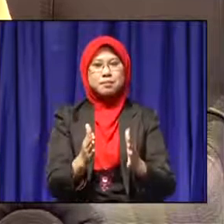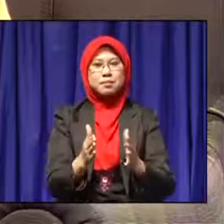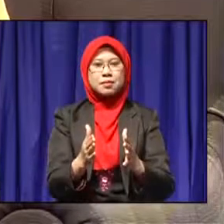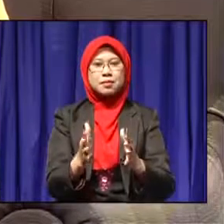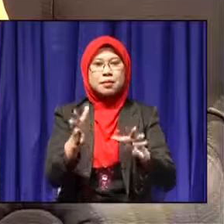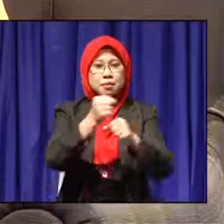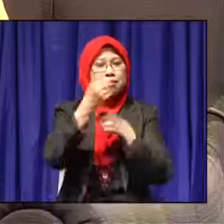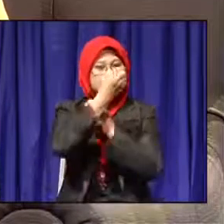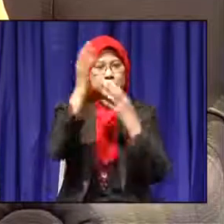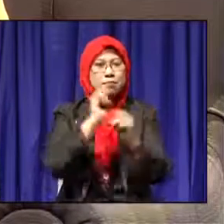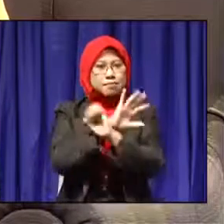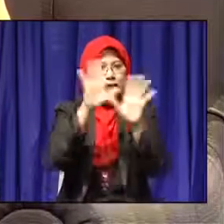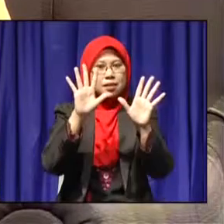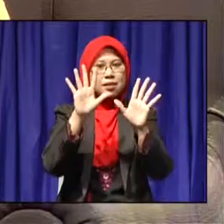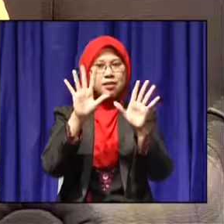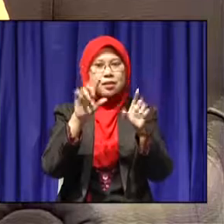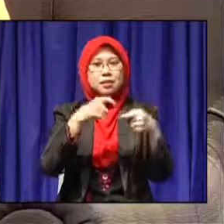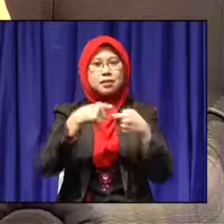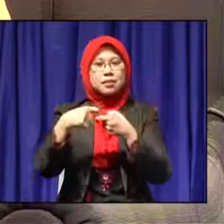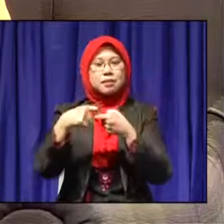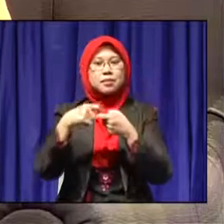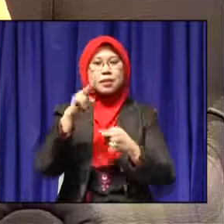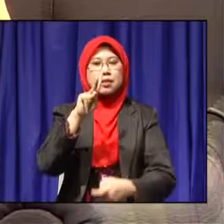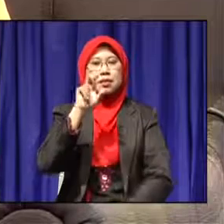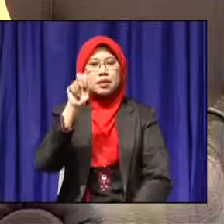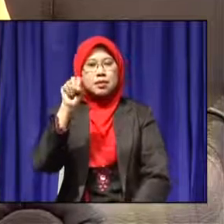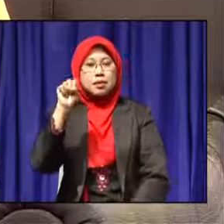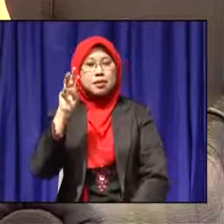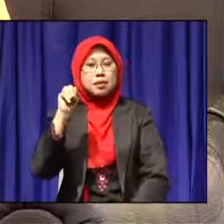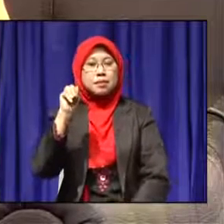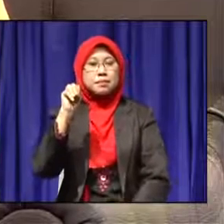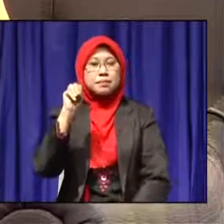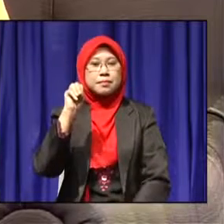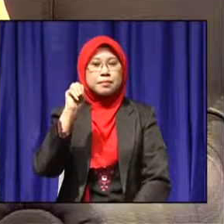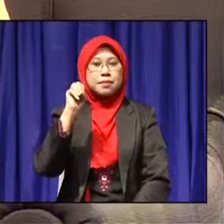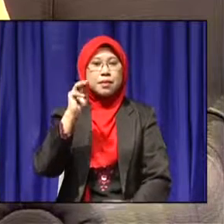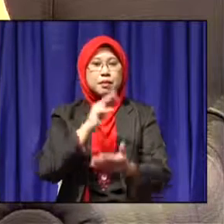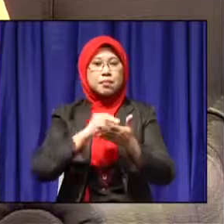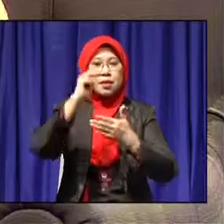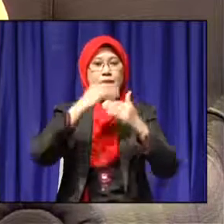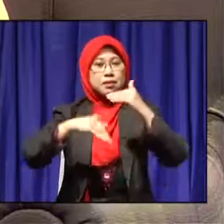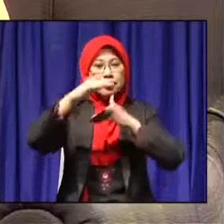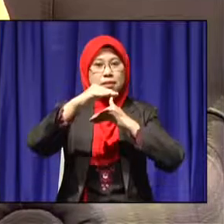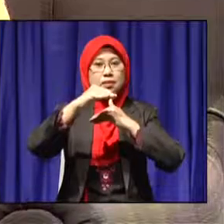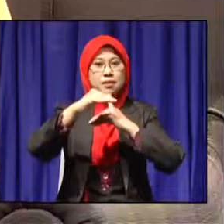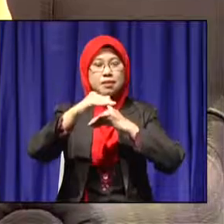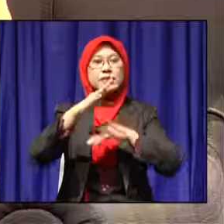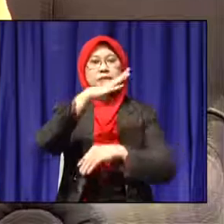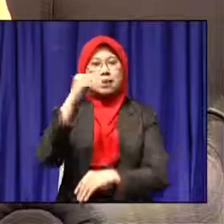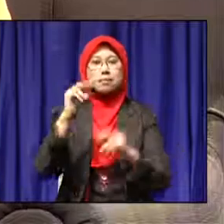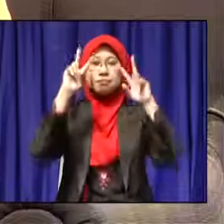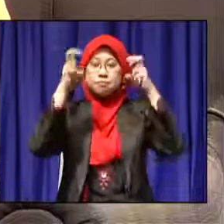yang jelas mengenai kssm khususnya Menengah Atas dan juga PKS mata pelajaran ini dan